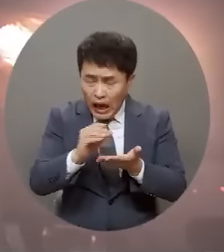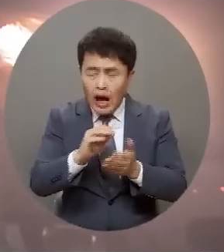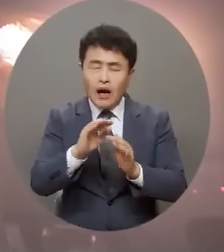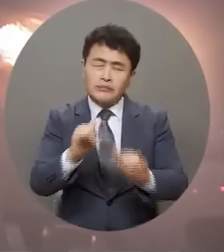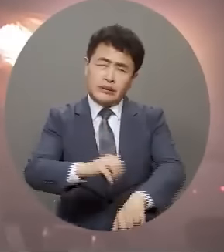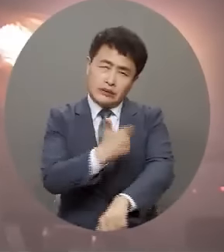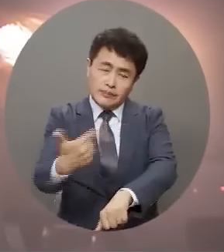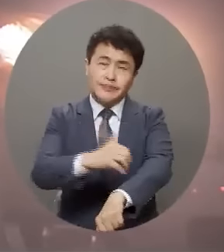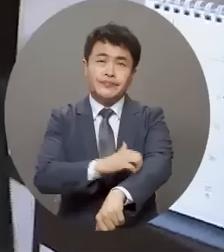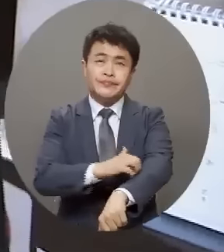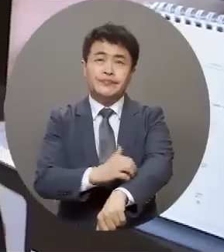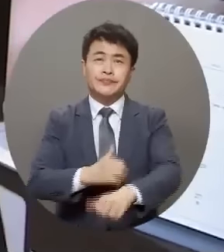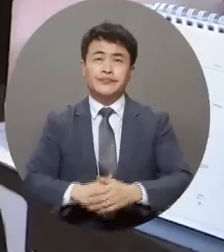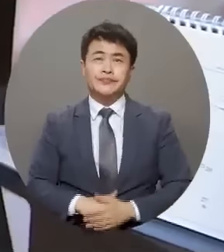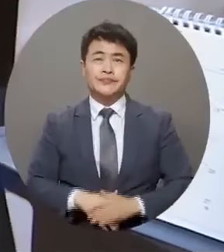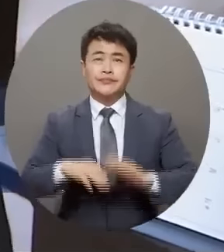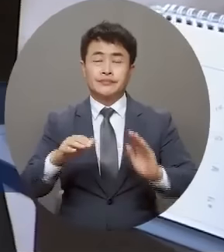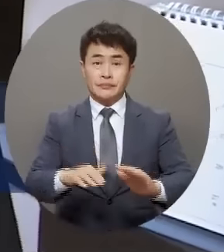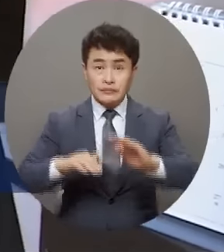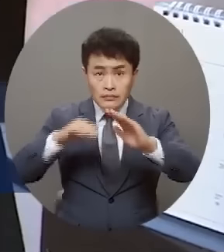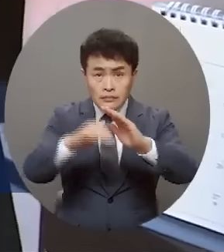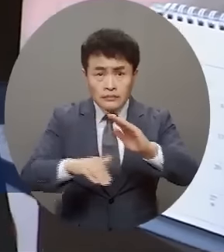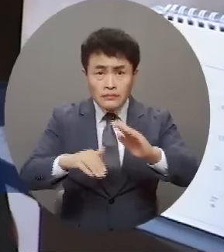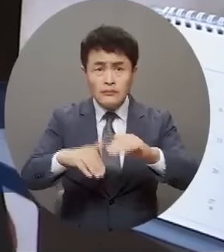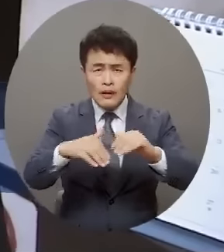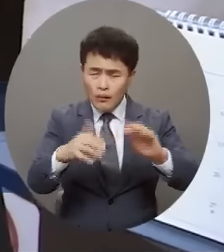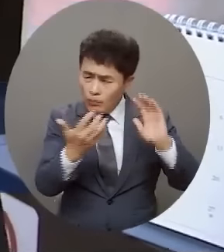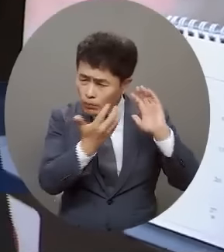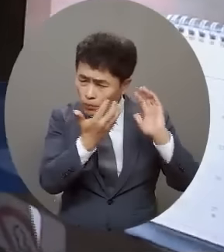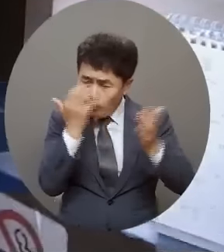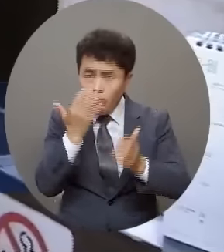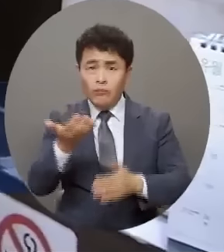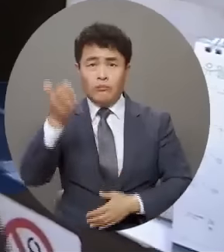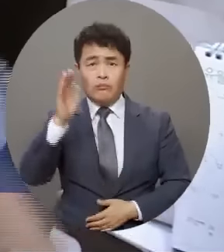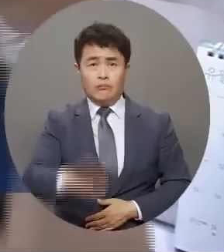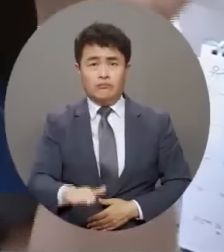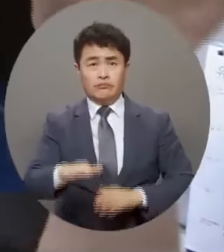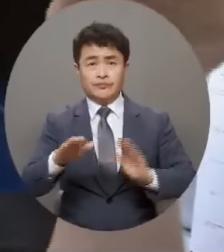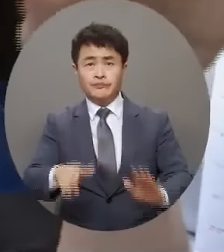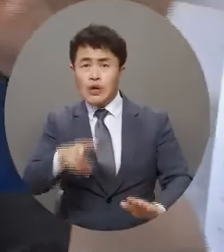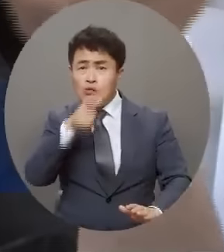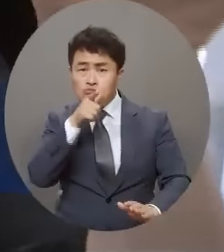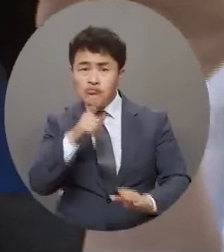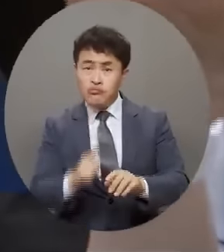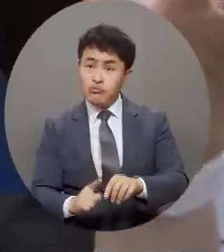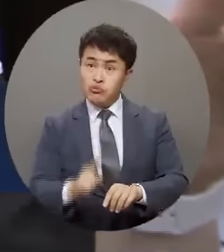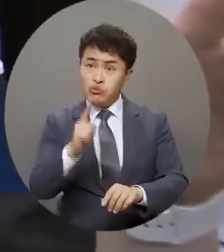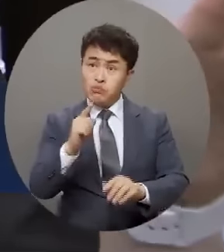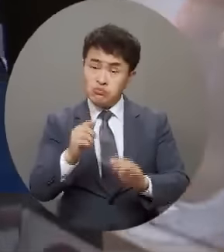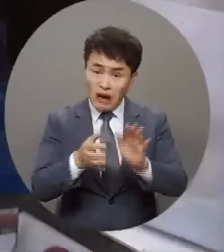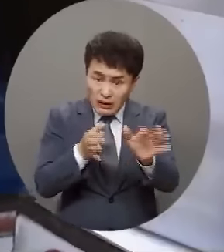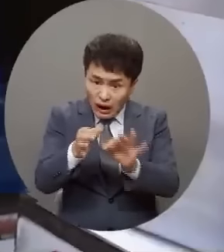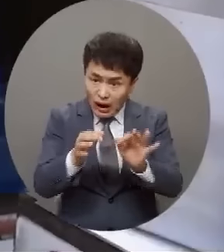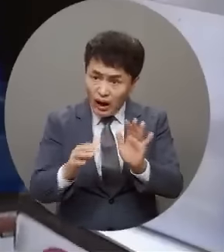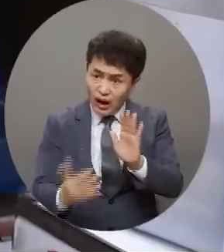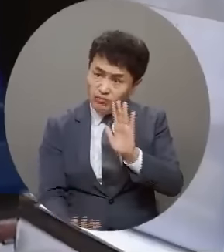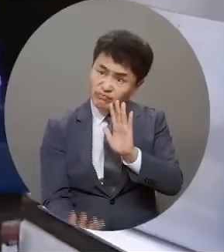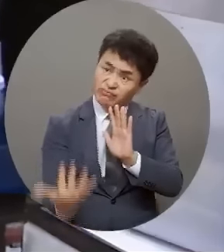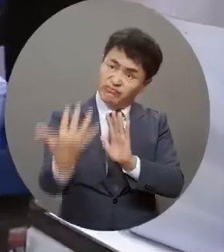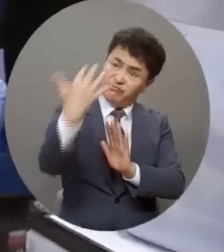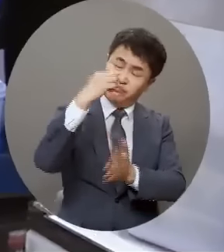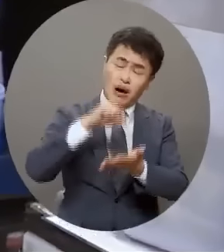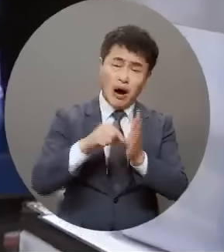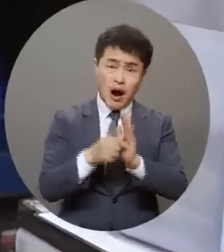불편을 겪었습니다. 공사에서 항상 복잡하기는 한데 물 높이가 상가를 덮을 정도,